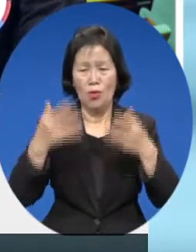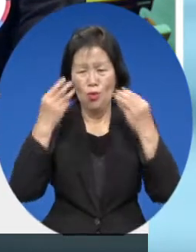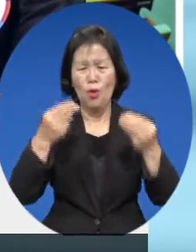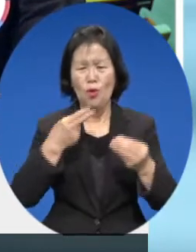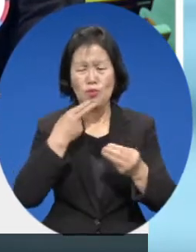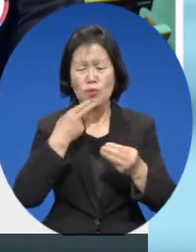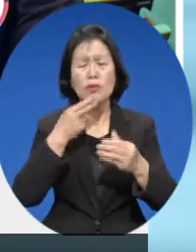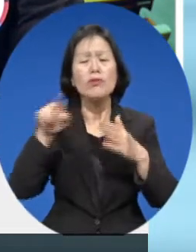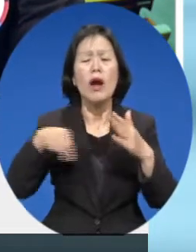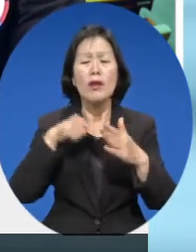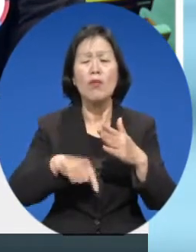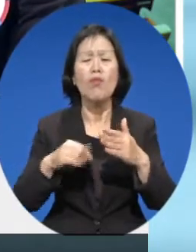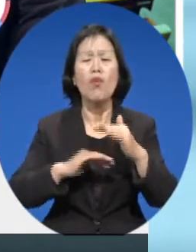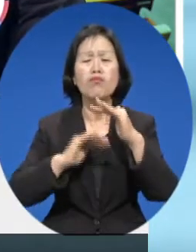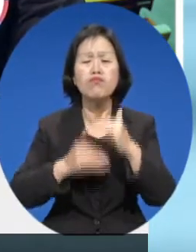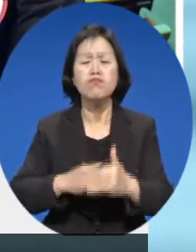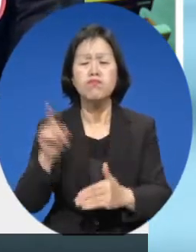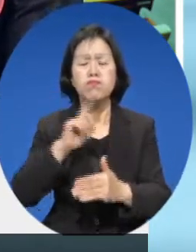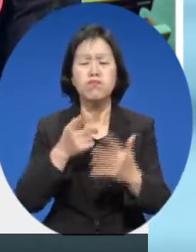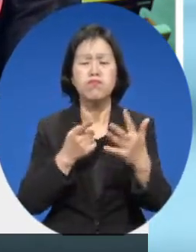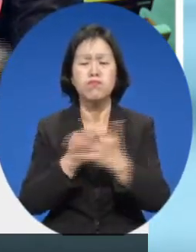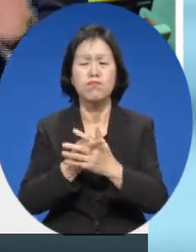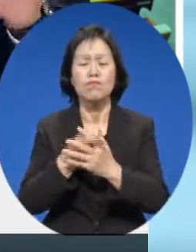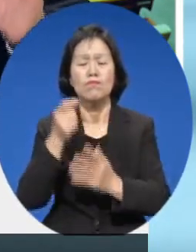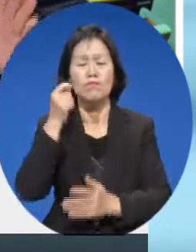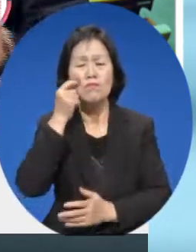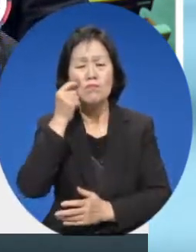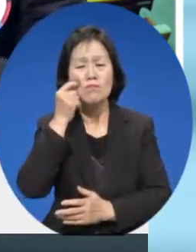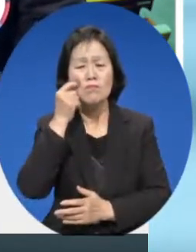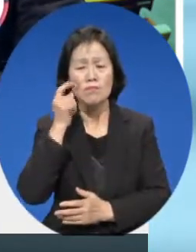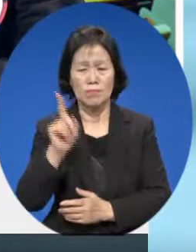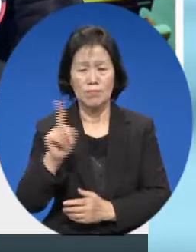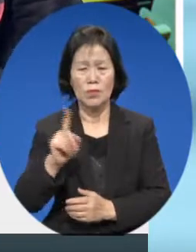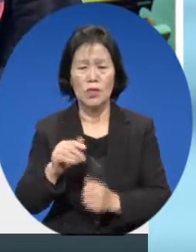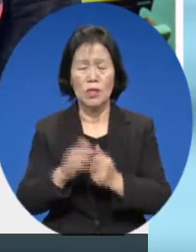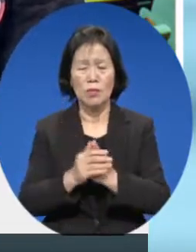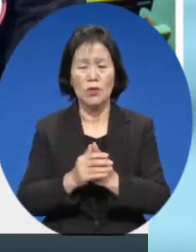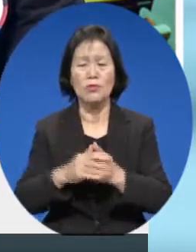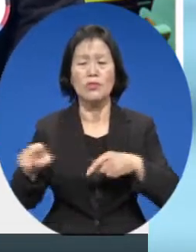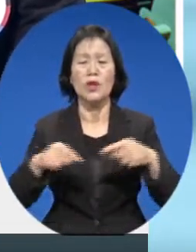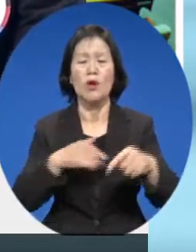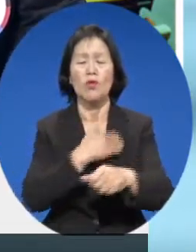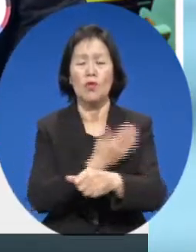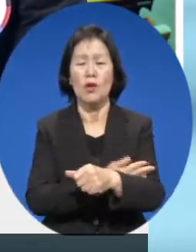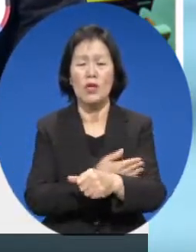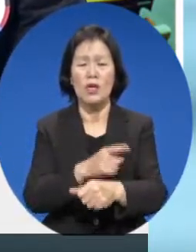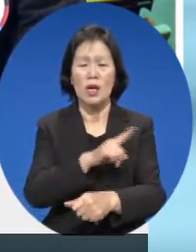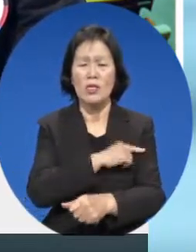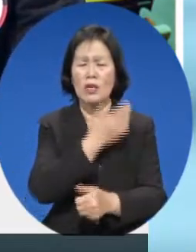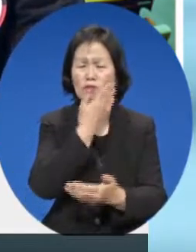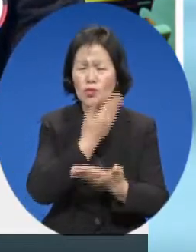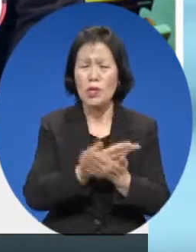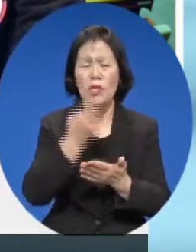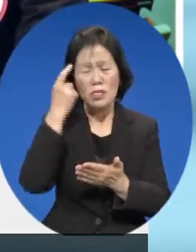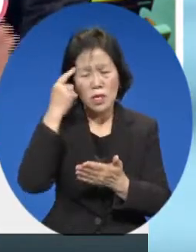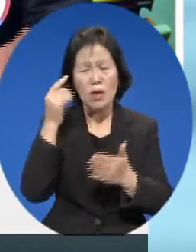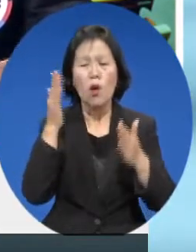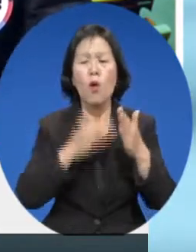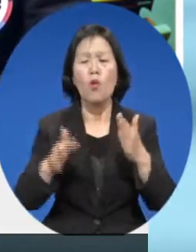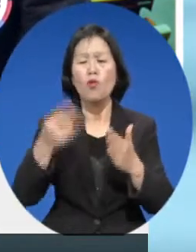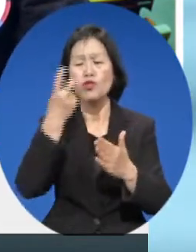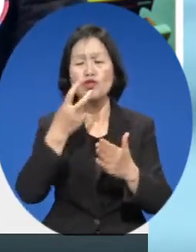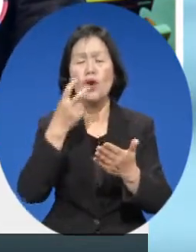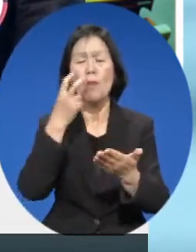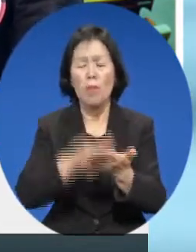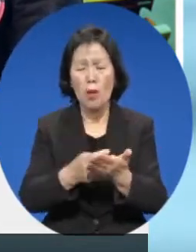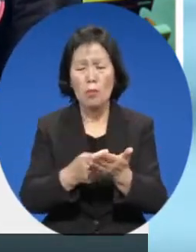무슨 일이 벌어진 지를 국민들이 알 수 없다는 것은 결국 이번 정권에서 가장 중요하게 생각하는 0 수첩 업 마저도 국민들이